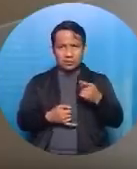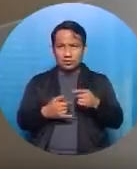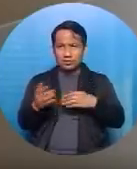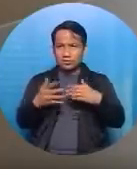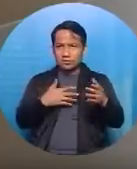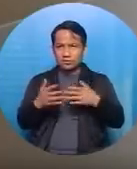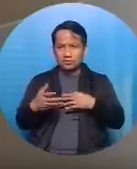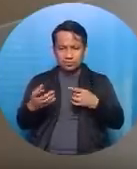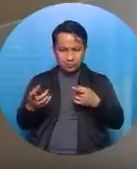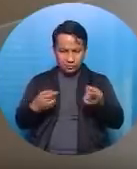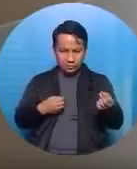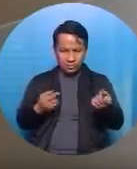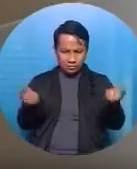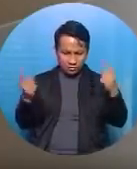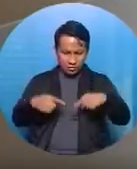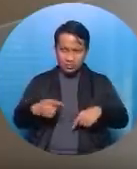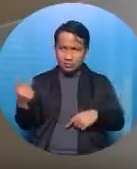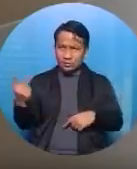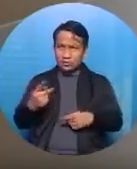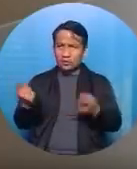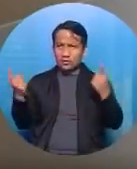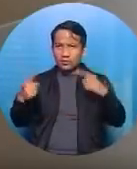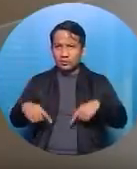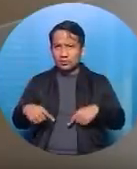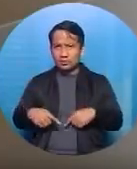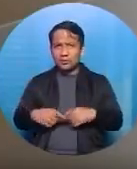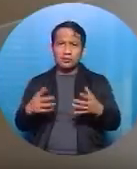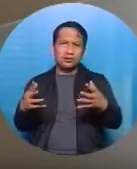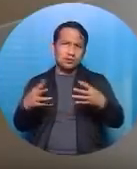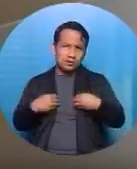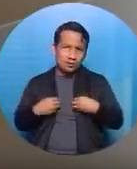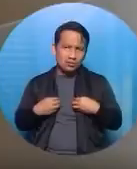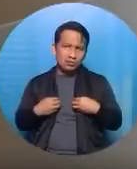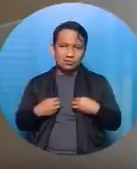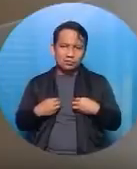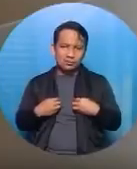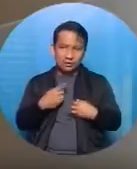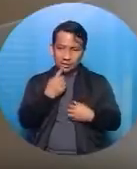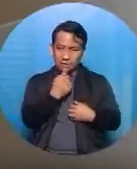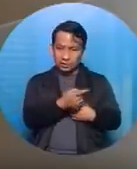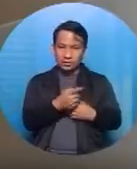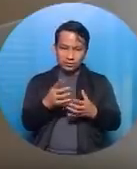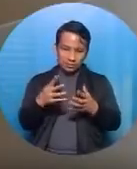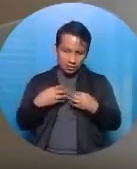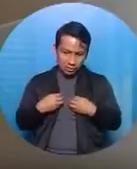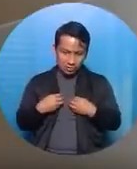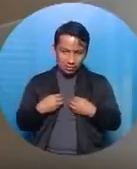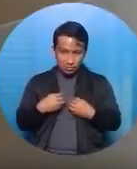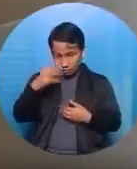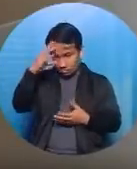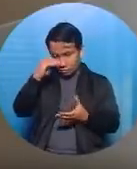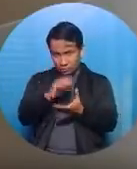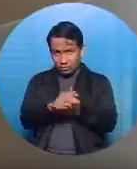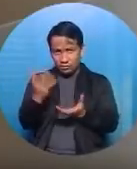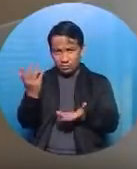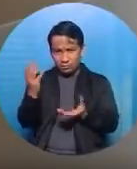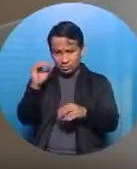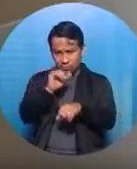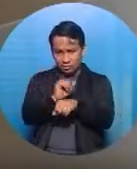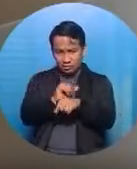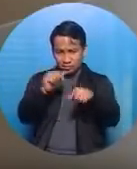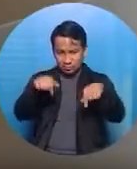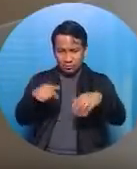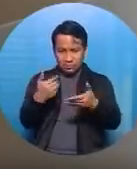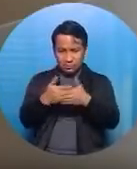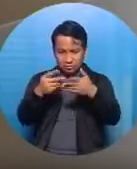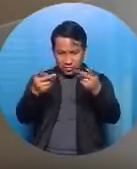kahit daw anong mangyari sa inyong dalawa dyan, tanggapin ko na lang daw. Yun ang sabi niya. Kung makakahanap siya ng trabaho dito